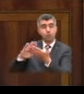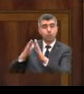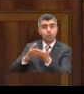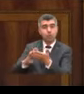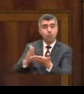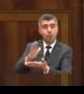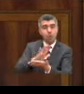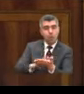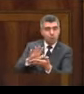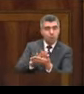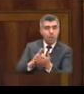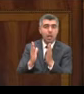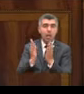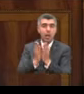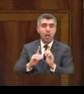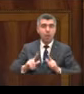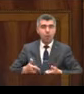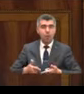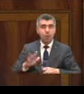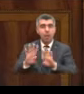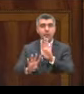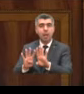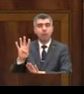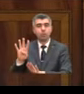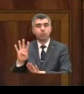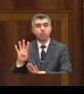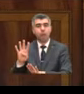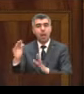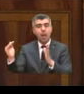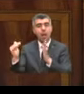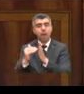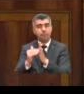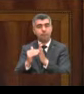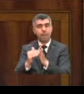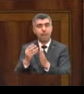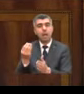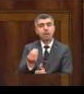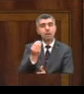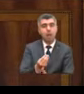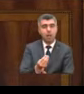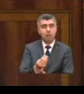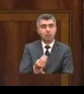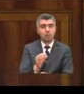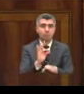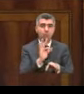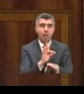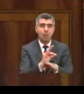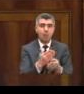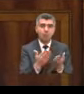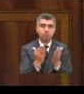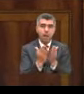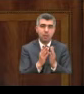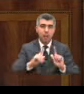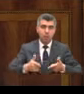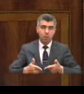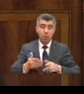مجال التمدرس اللي عندنا اكثر من 14000 شخص وطفل كيستافدوا من هذا البرنامج. هذا ماشي انجاز. هذا البرنامج فين